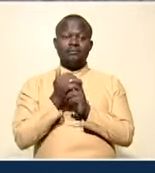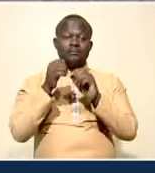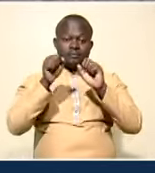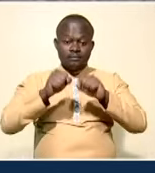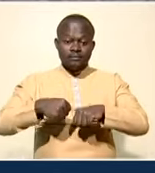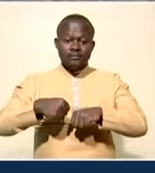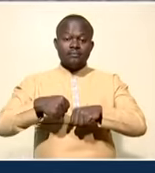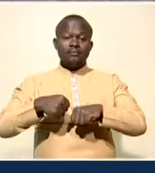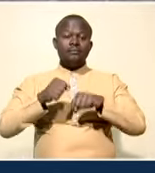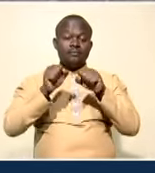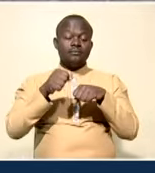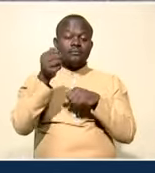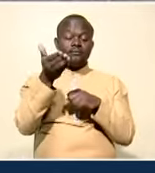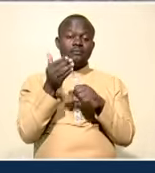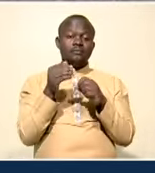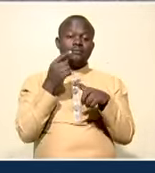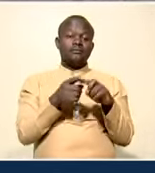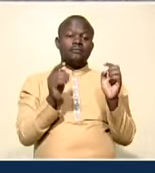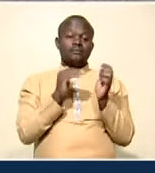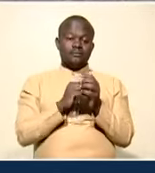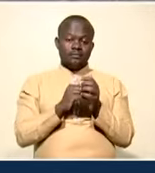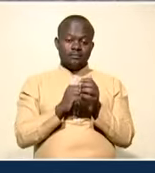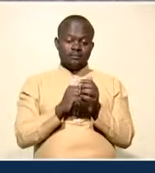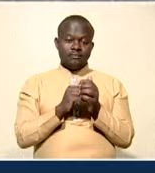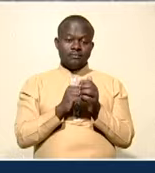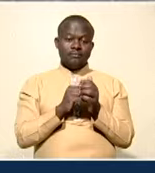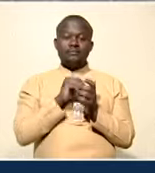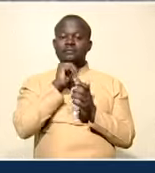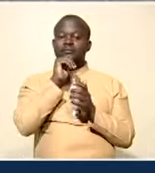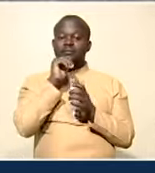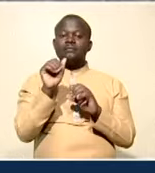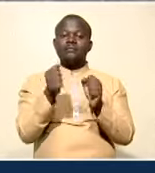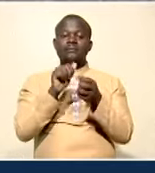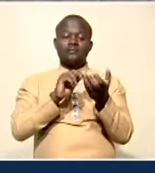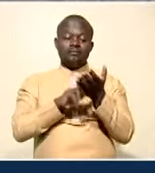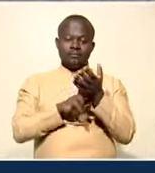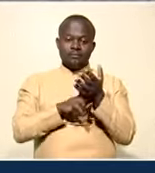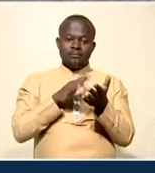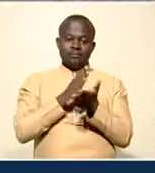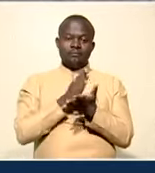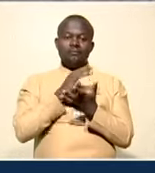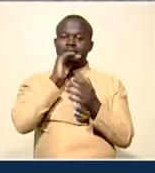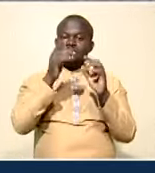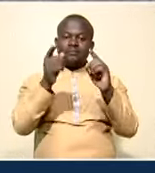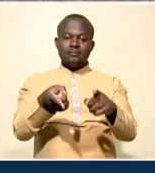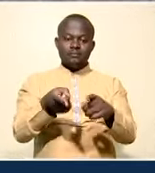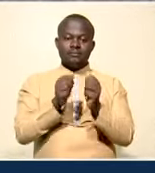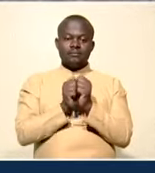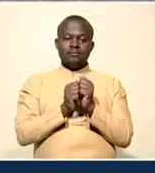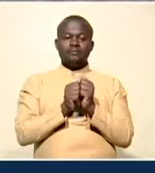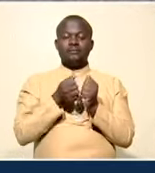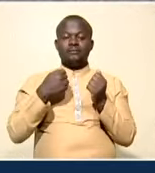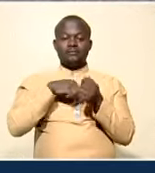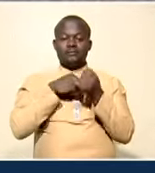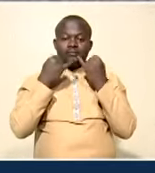birashoboka ko ariyo ariko ntago wabyemeza burundu utahagiye nicyo